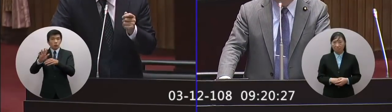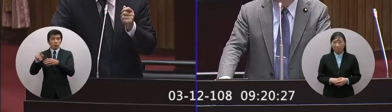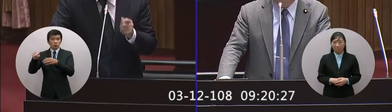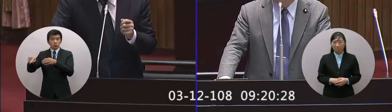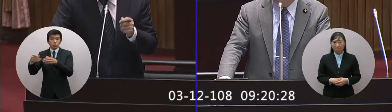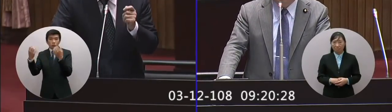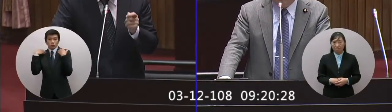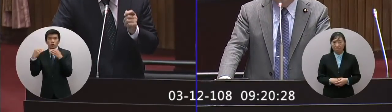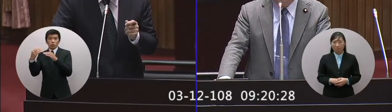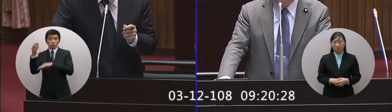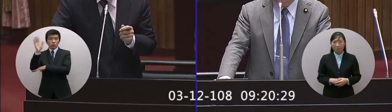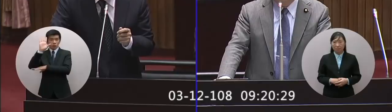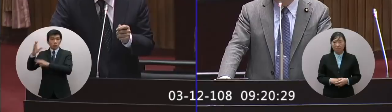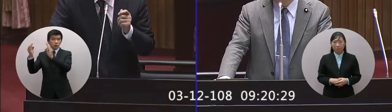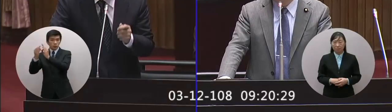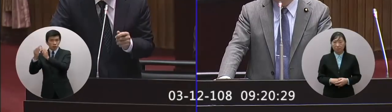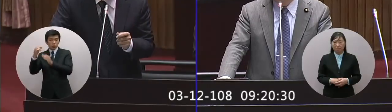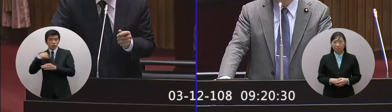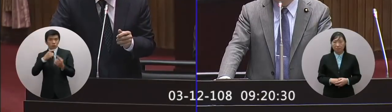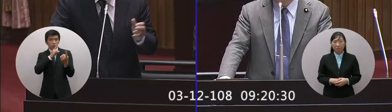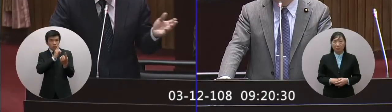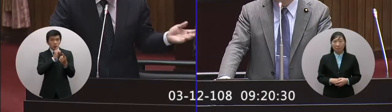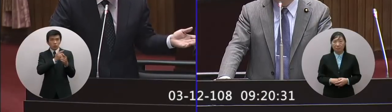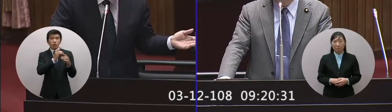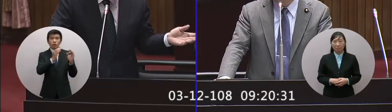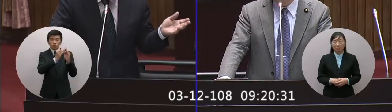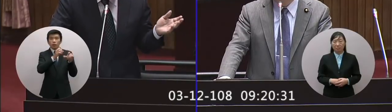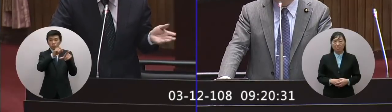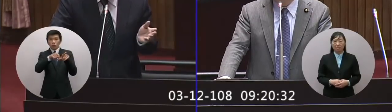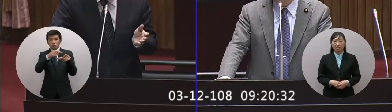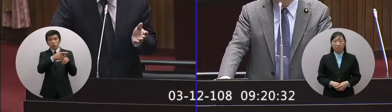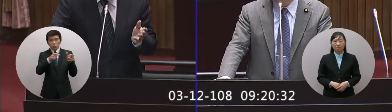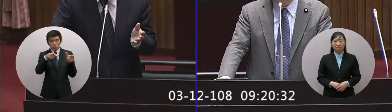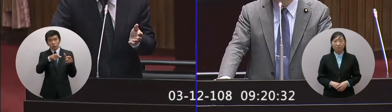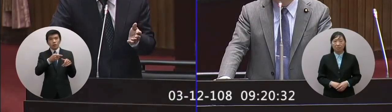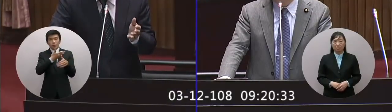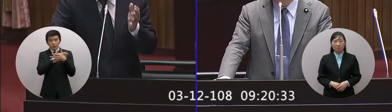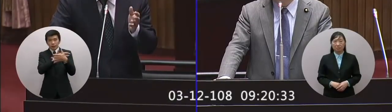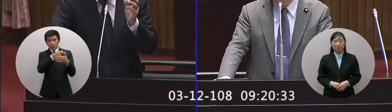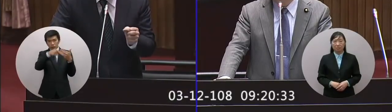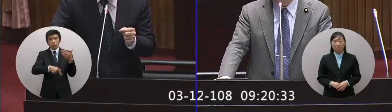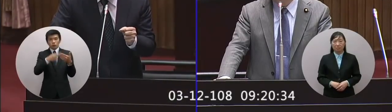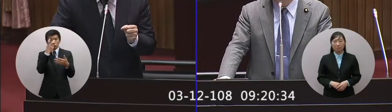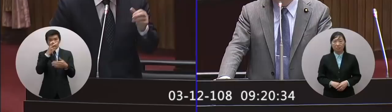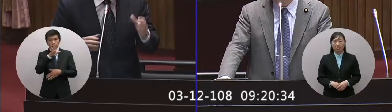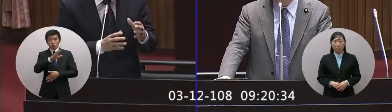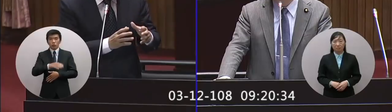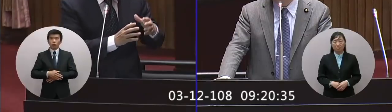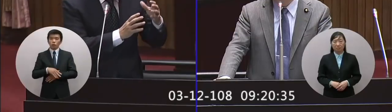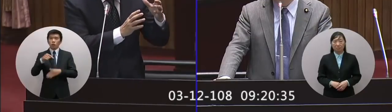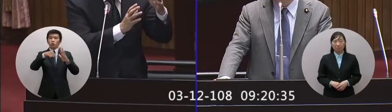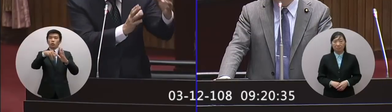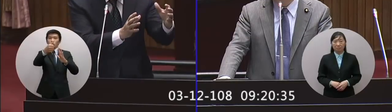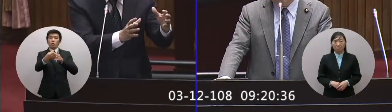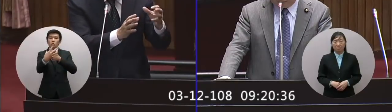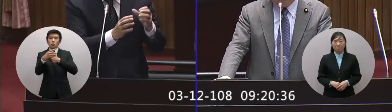责这个有关金融业对中小企业放款的一个奖励。那院长也特别提示，就是说不能够用金额来看，因为金额大